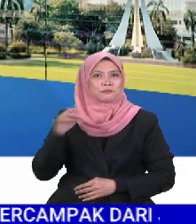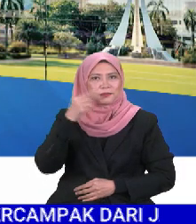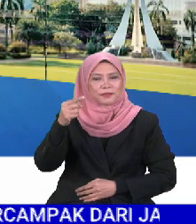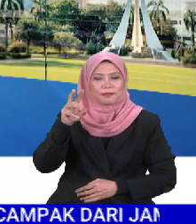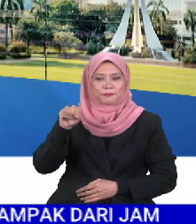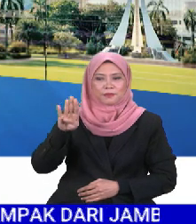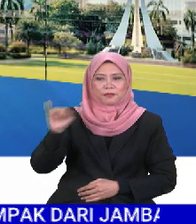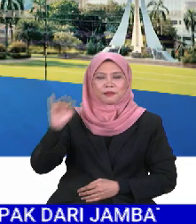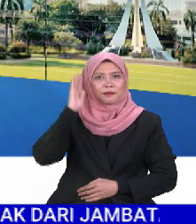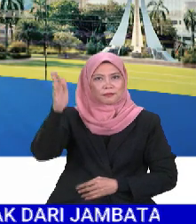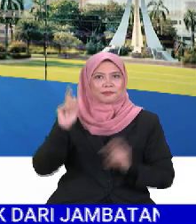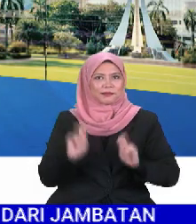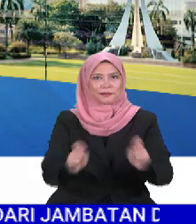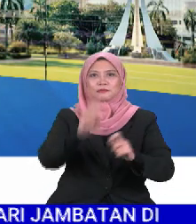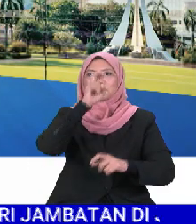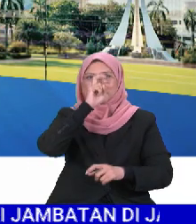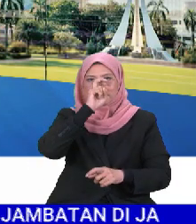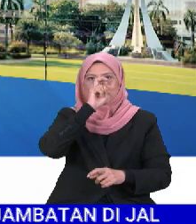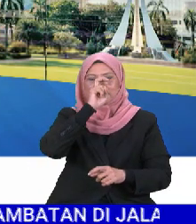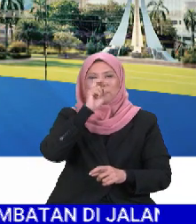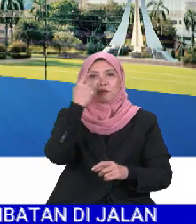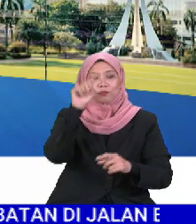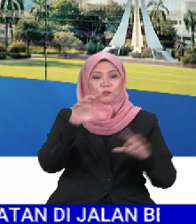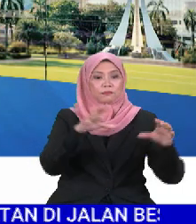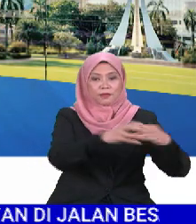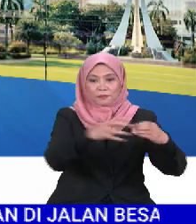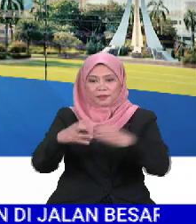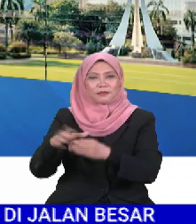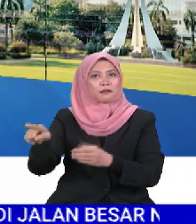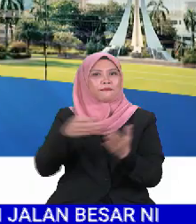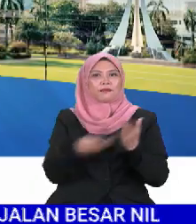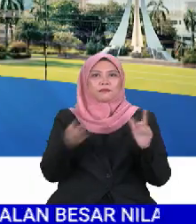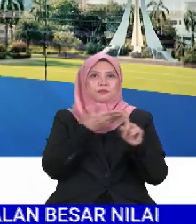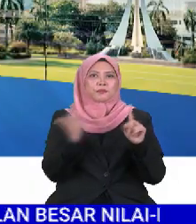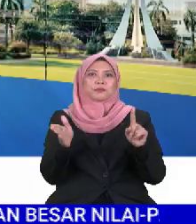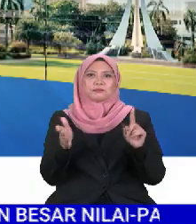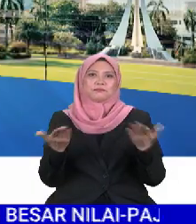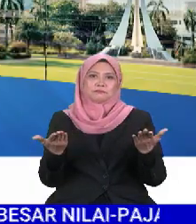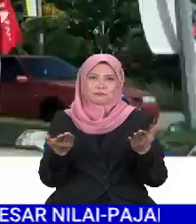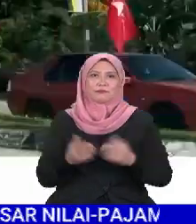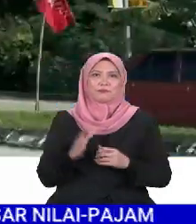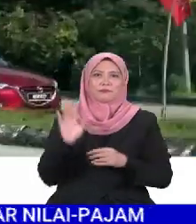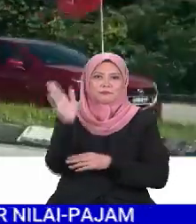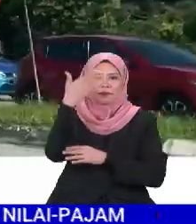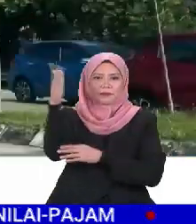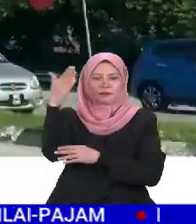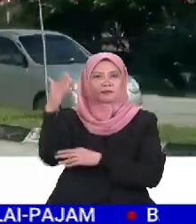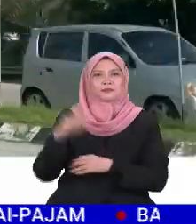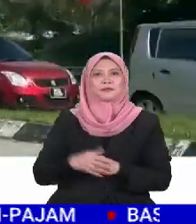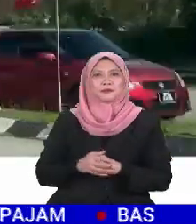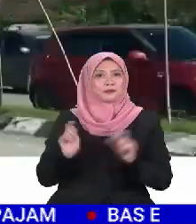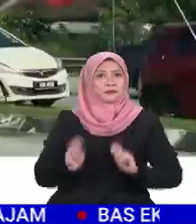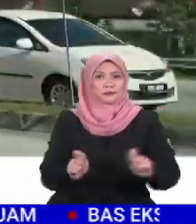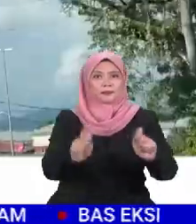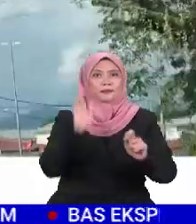akan mengambil tindakan tegas kepada mana-mana pihak yang gagal patuhi arahan tersebut tegas beliau tindakan